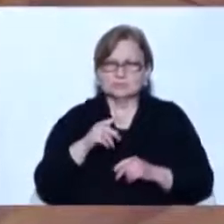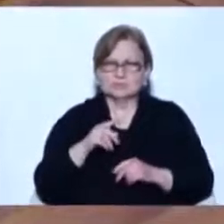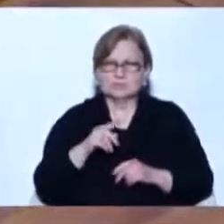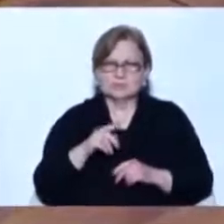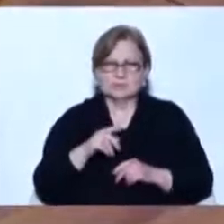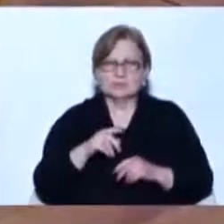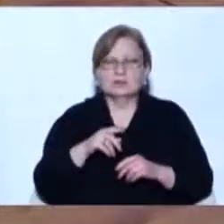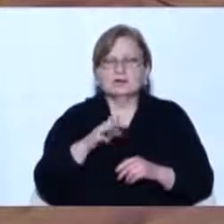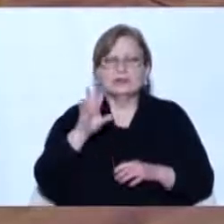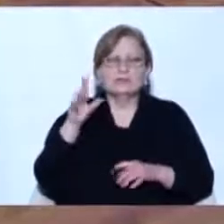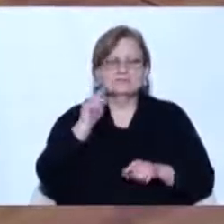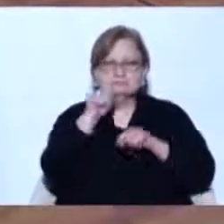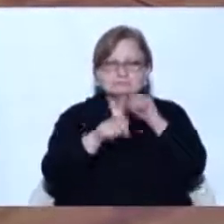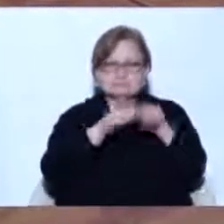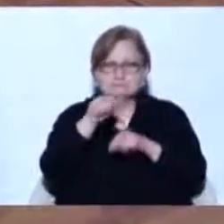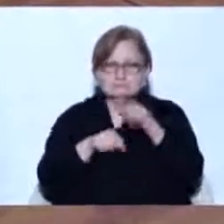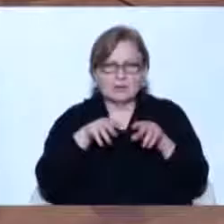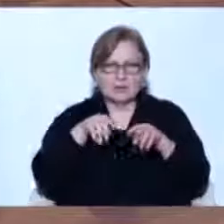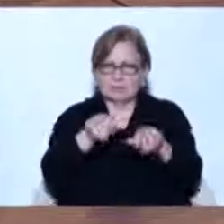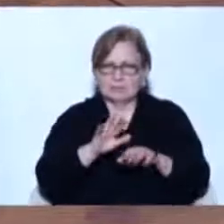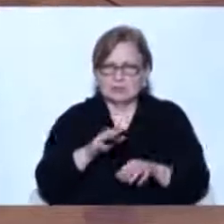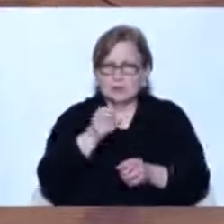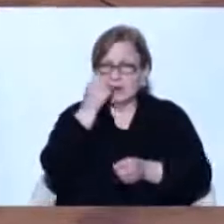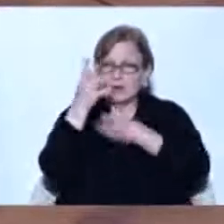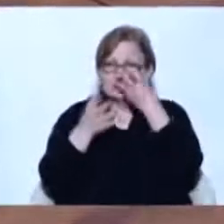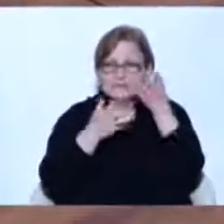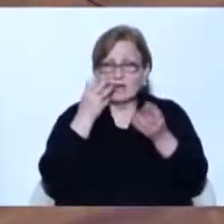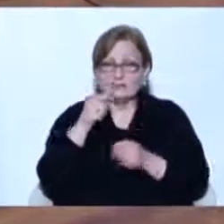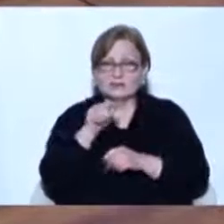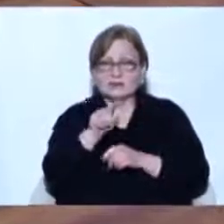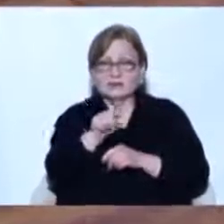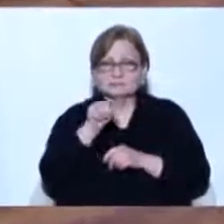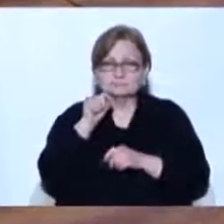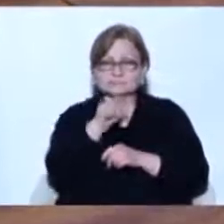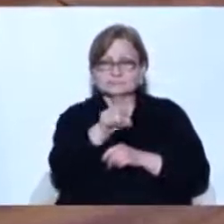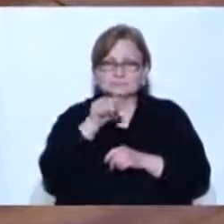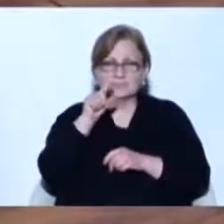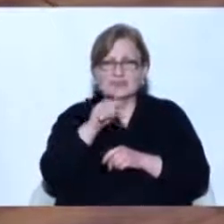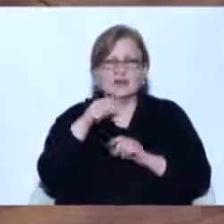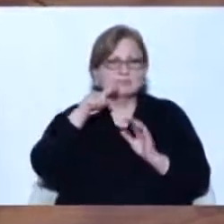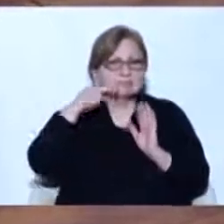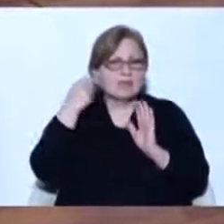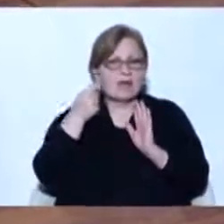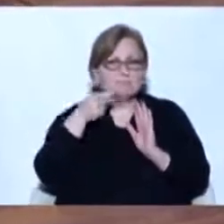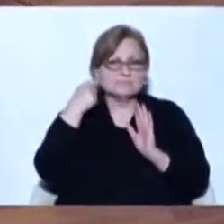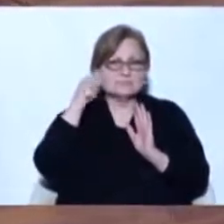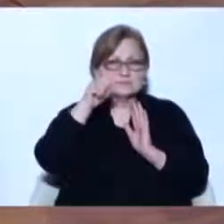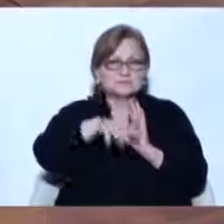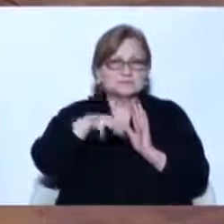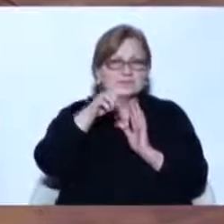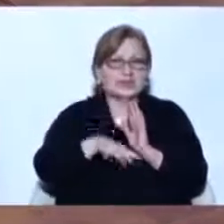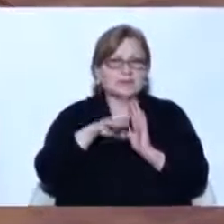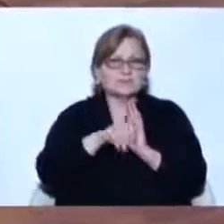არელევა მუშტარი. Ყვავილების ნესტარიდან თაფლს გვიგროვებს. Აბა